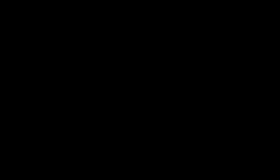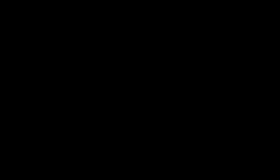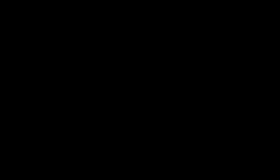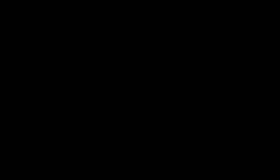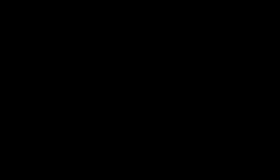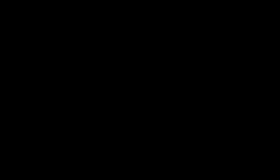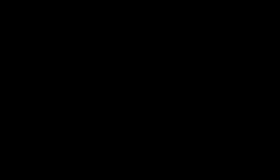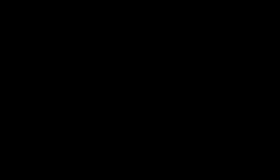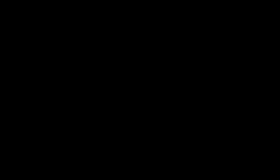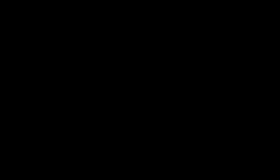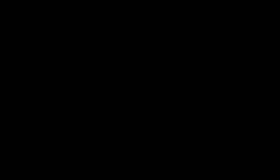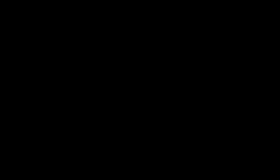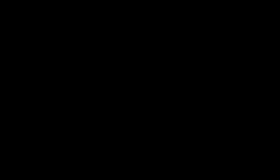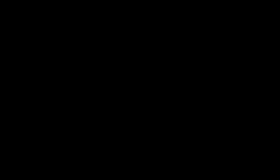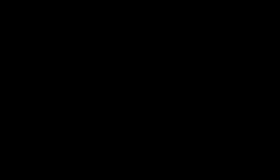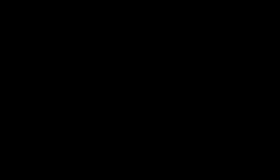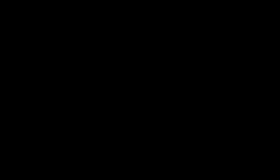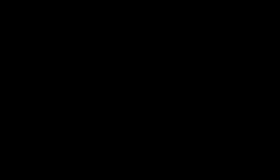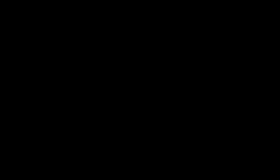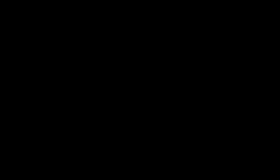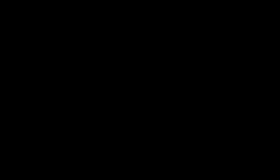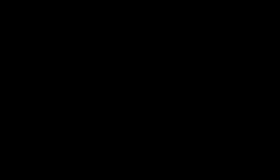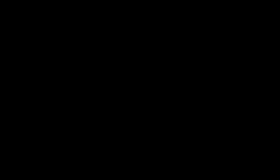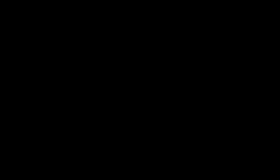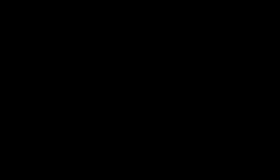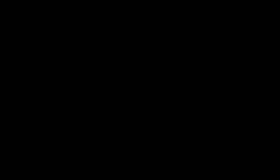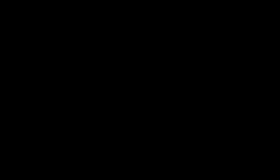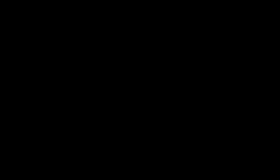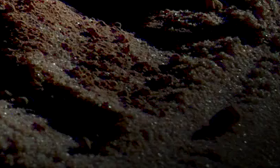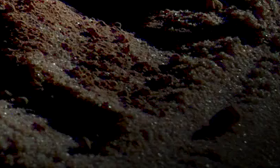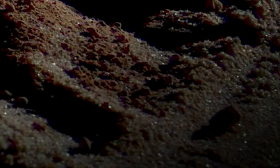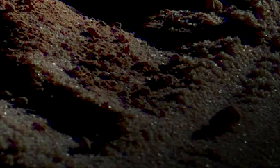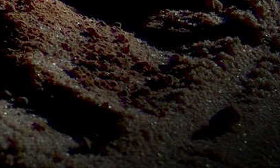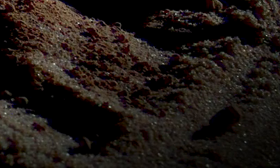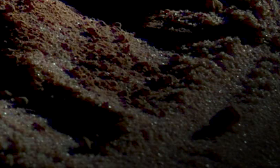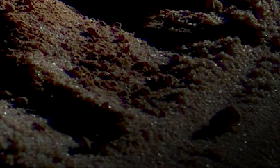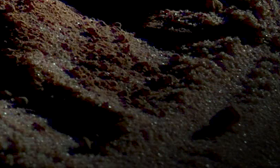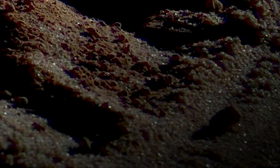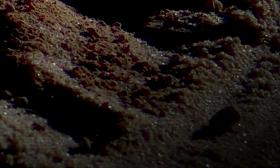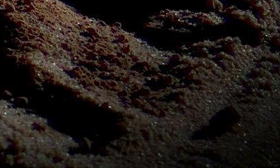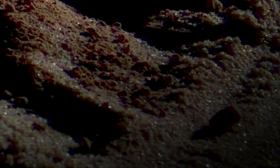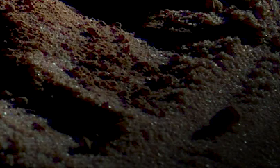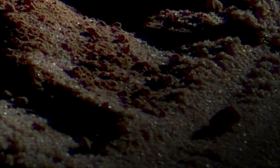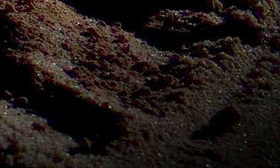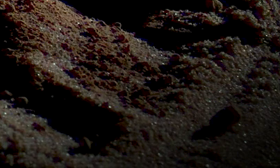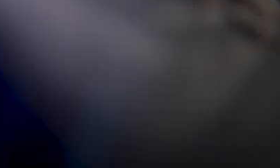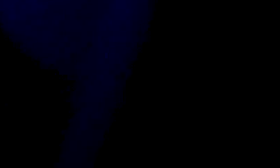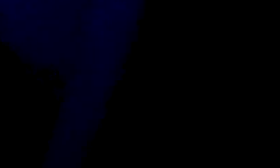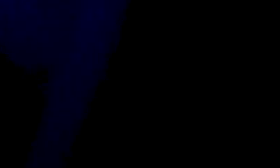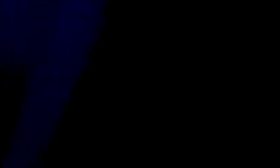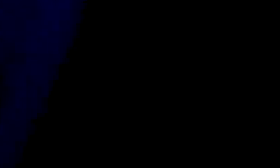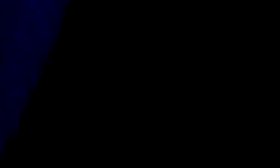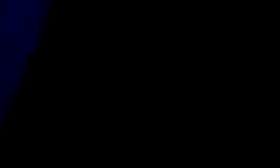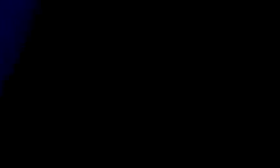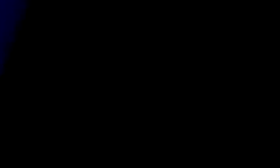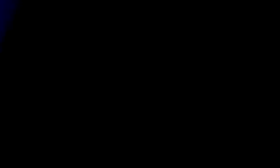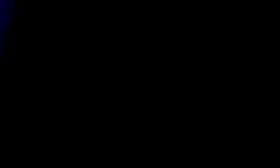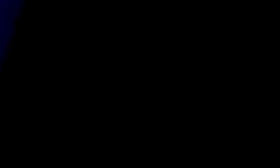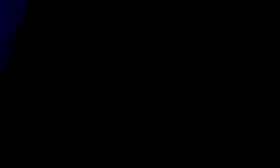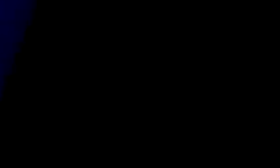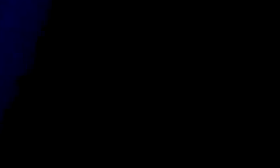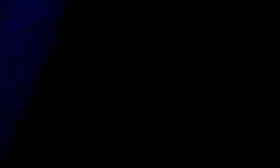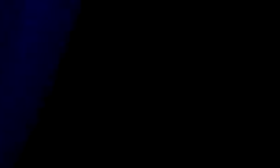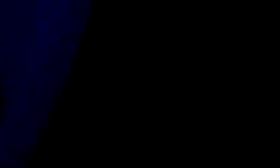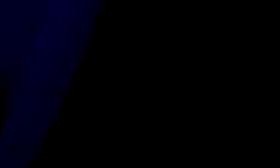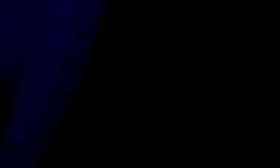நிலா ஆண்டுதோறும் 3.78 சென்டிமீட்டர் என்ற அளவில் பூமியை விட்டு விலகிச் சென்று கொண்டே இருக்கிறது. இந்த உண்மை சமீபத்தில்